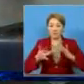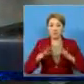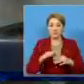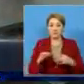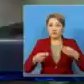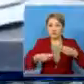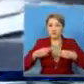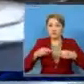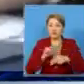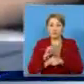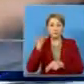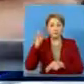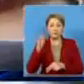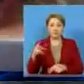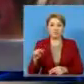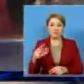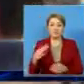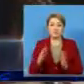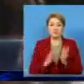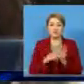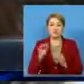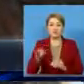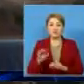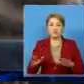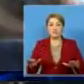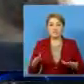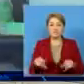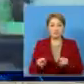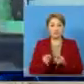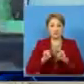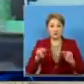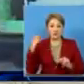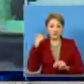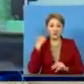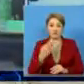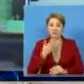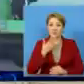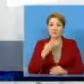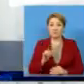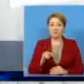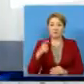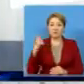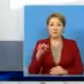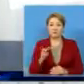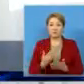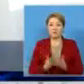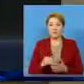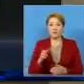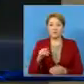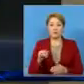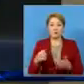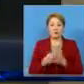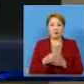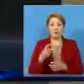дистанции обучали около 139 тысяч детей. Так, учитель английского языка Хабденской средней школы с апреля по май